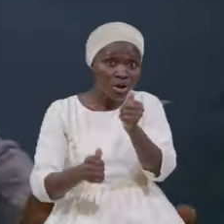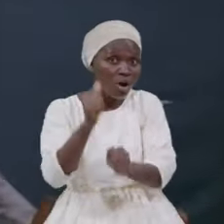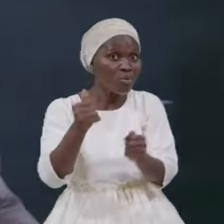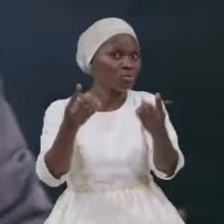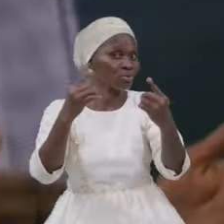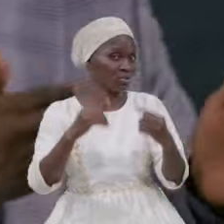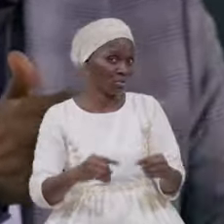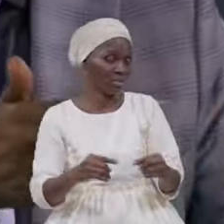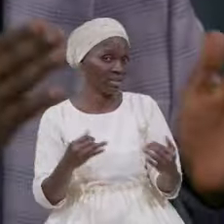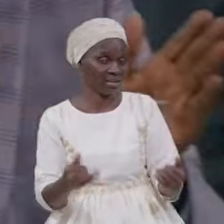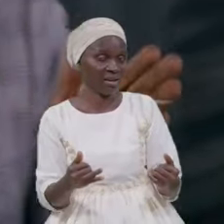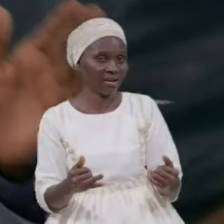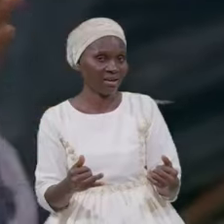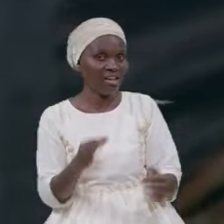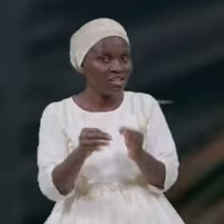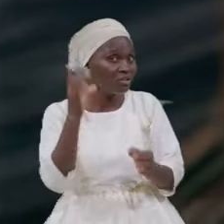Quiconque veut être sauvé,